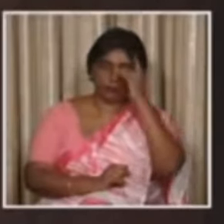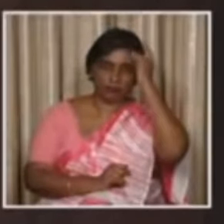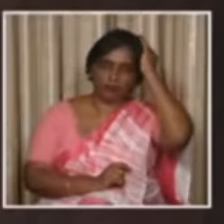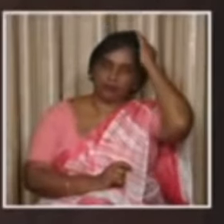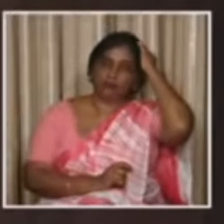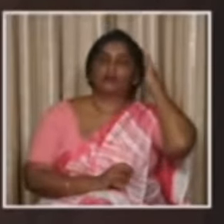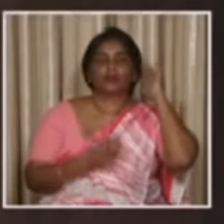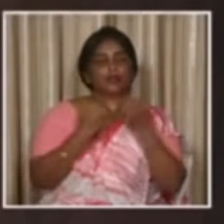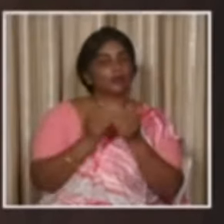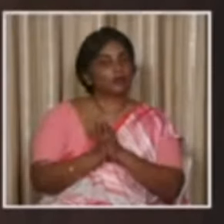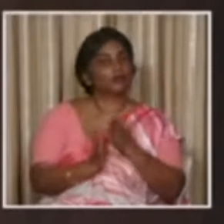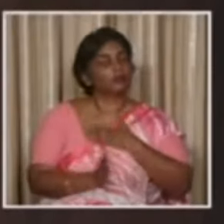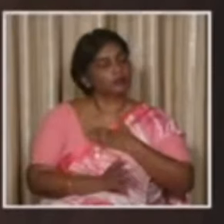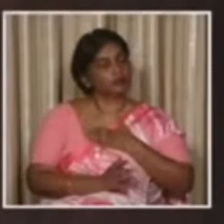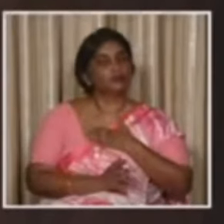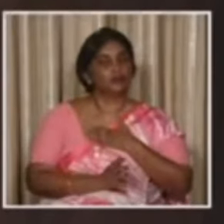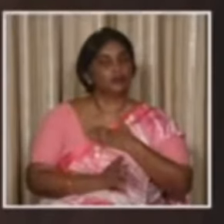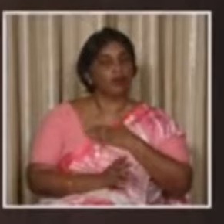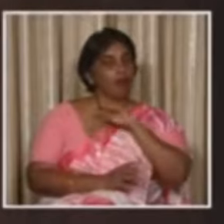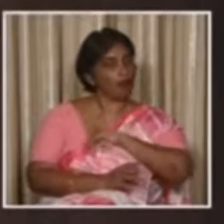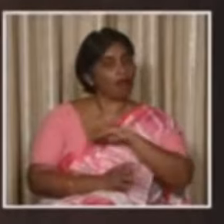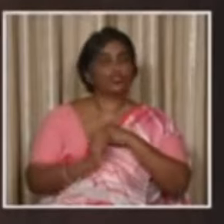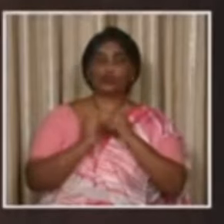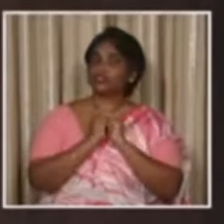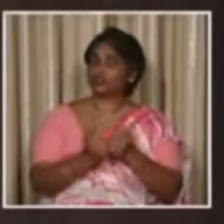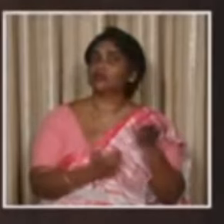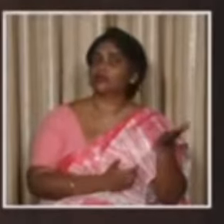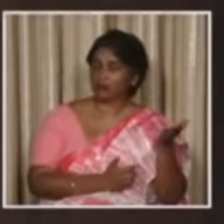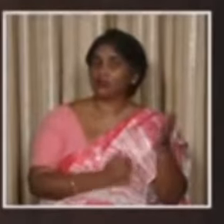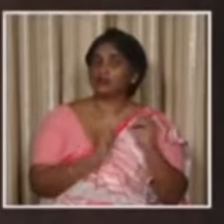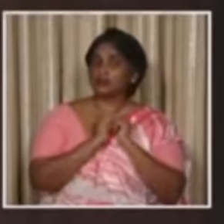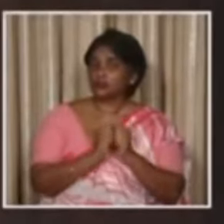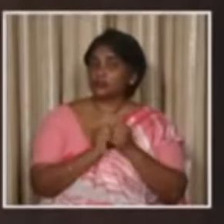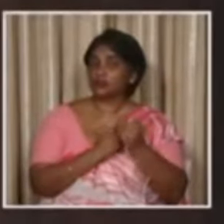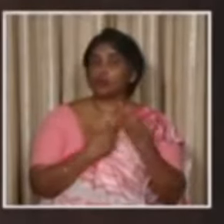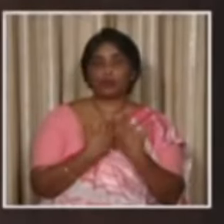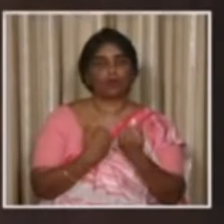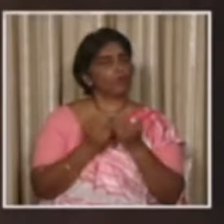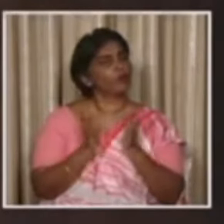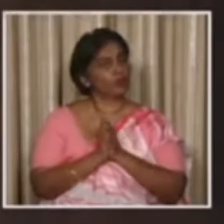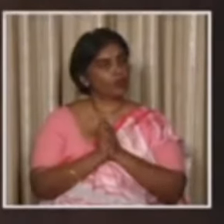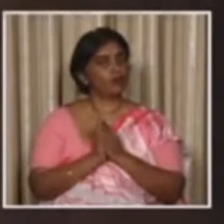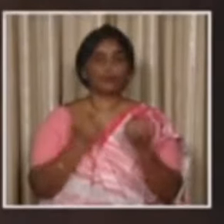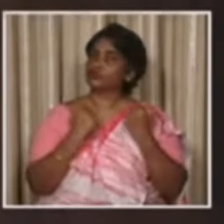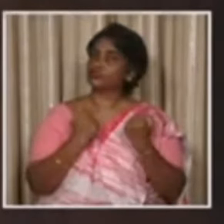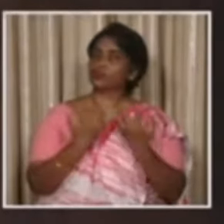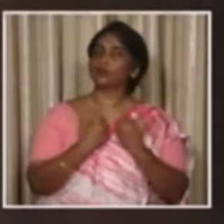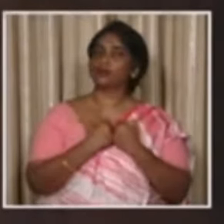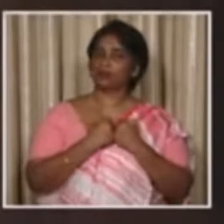හැබැයි තමන්ගේ ඒක තමන්ගේ ආදායම් මාර්ගය, තමන්ගේ වෘත්තිය. ඒ වෘත්තිය කරනකොට අවශ්‍ය වෙනවා තමන්ගේ ෆිට්නස් එක